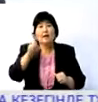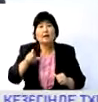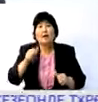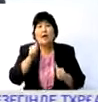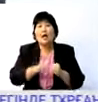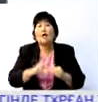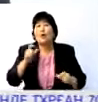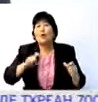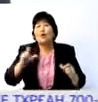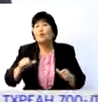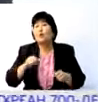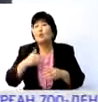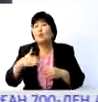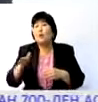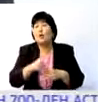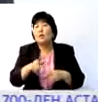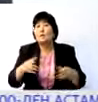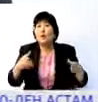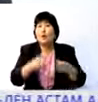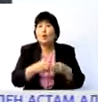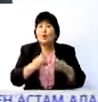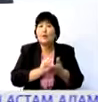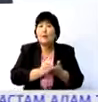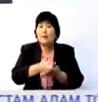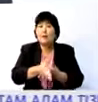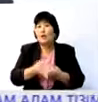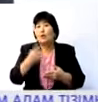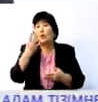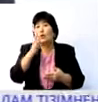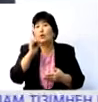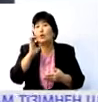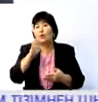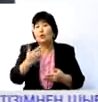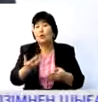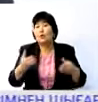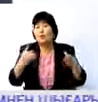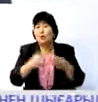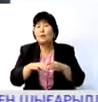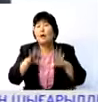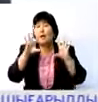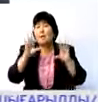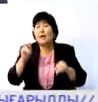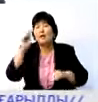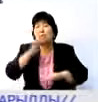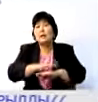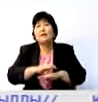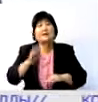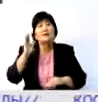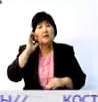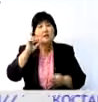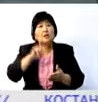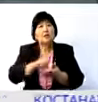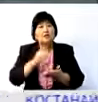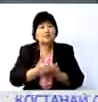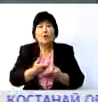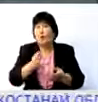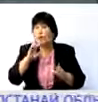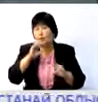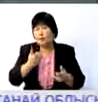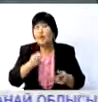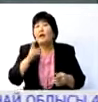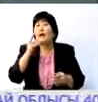бөлек емес. Сондықтан солар группамен кірді. 4-ші курсқа шейін сол группамен бүкіл пәндерді тыңдап жүре береді. Ол дұрыс емес.